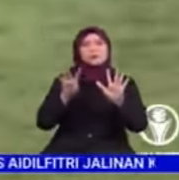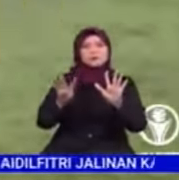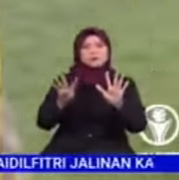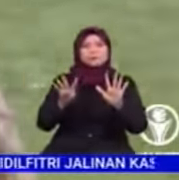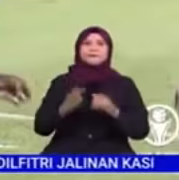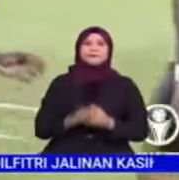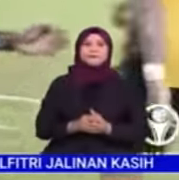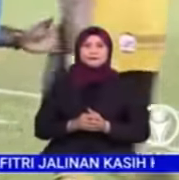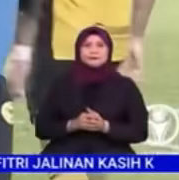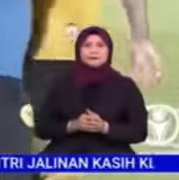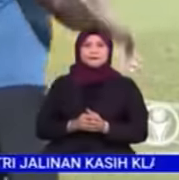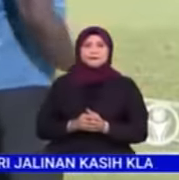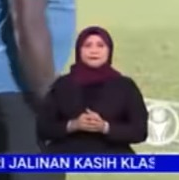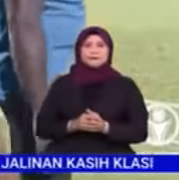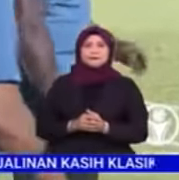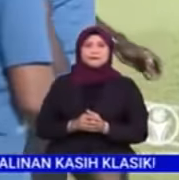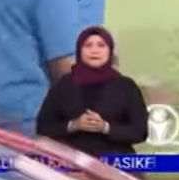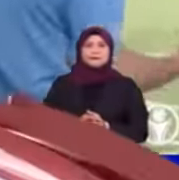ini